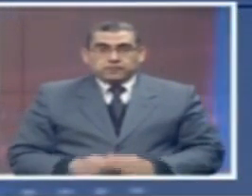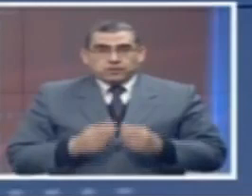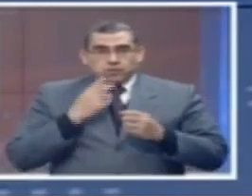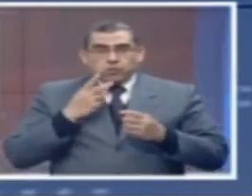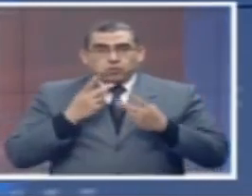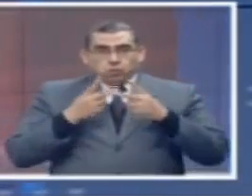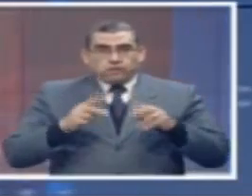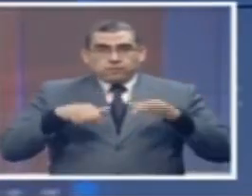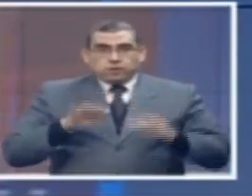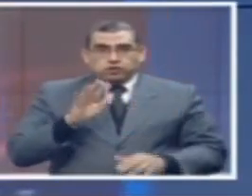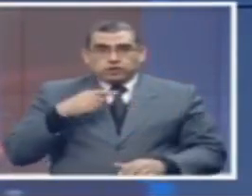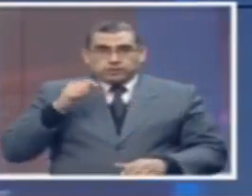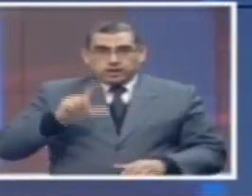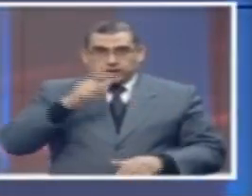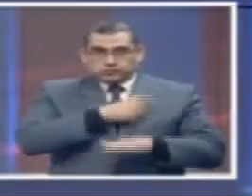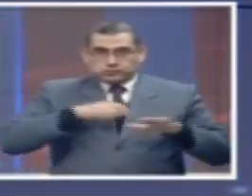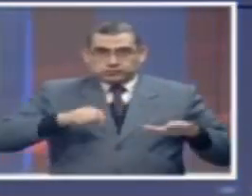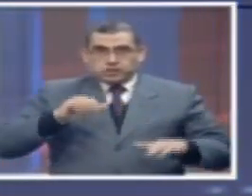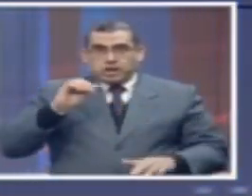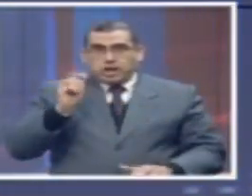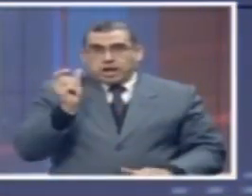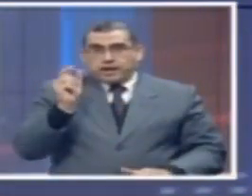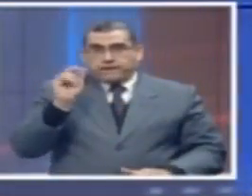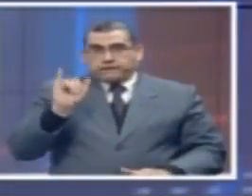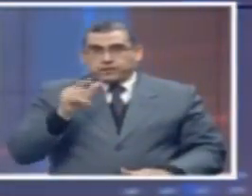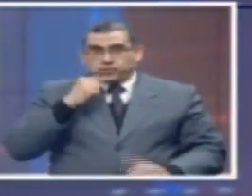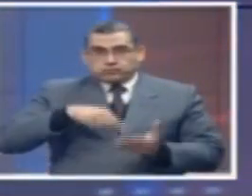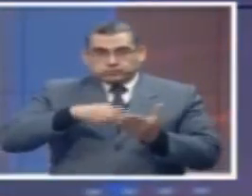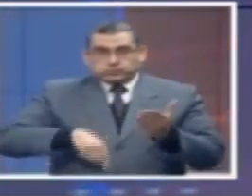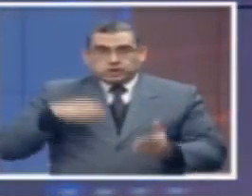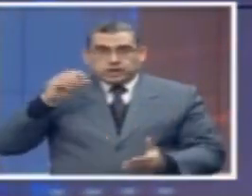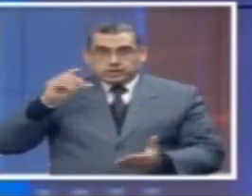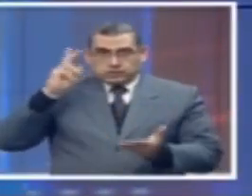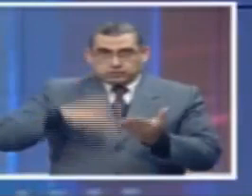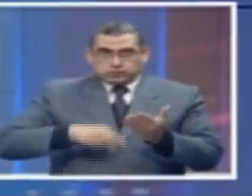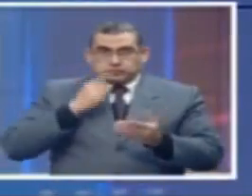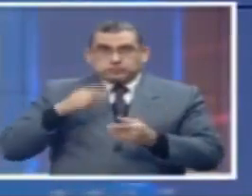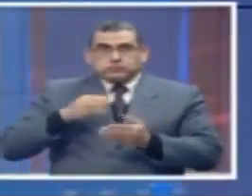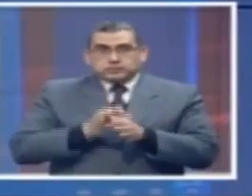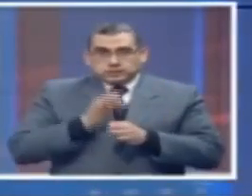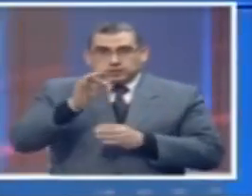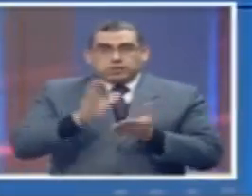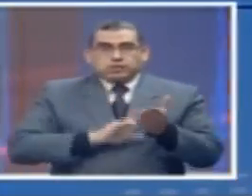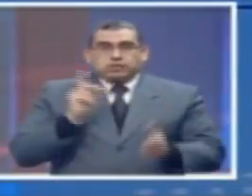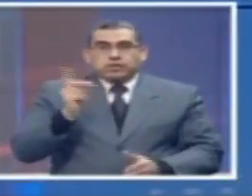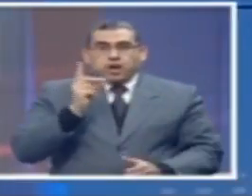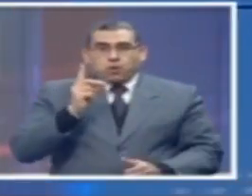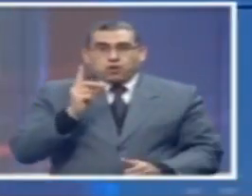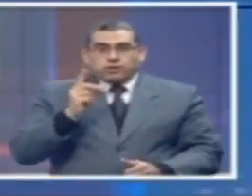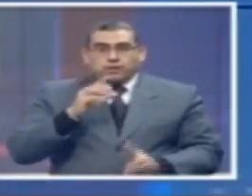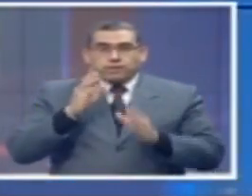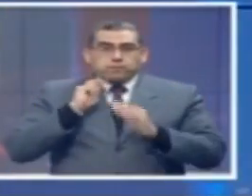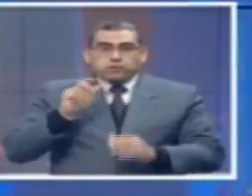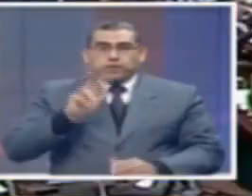وافق مجلس النواب برئاسة المستشار حنفي جبالي على قرار رئيس الجمهورية بمد حالة الطوارئ في